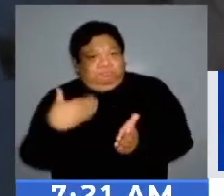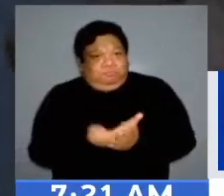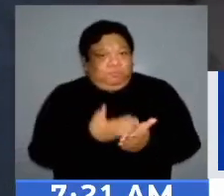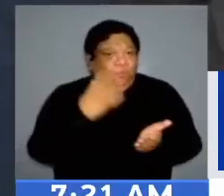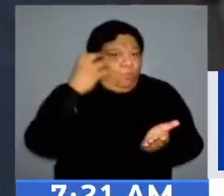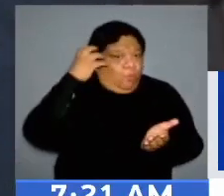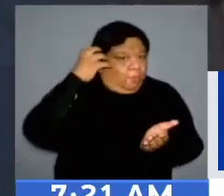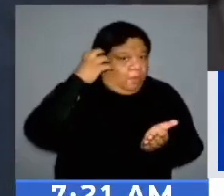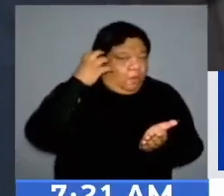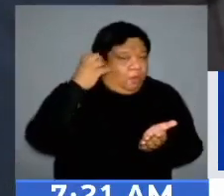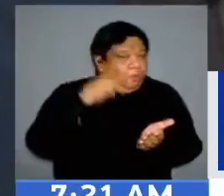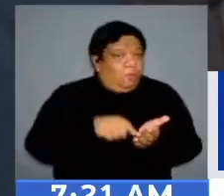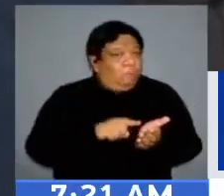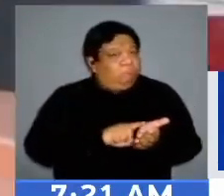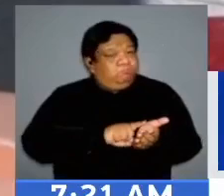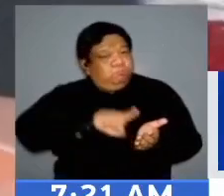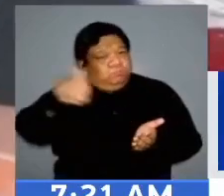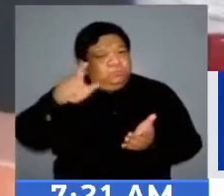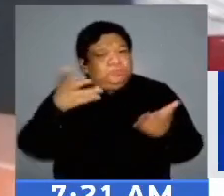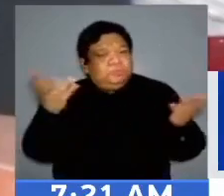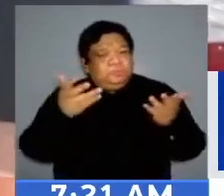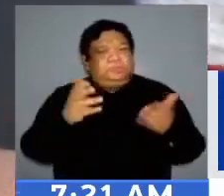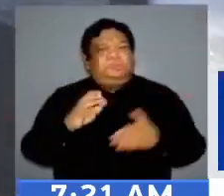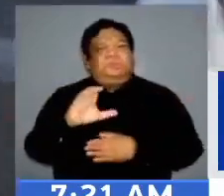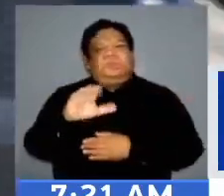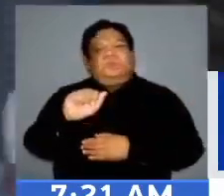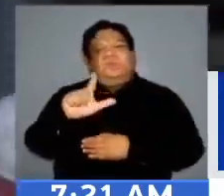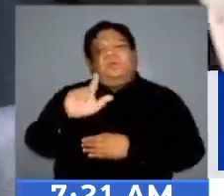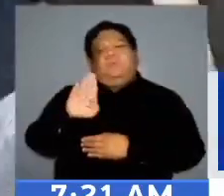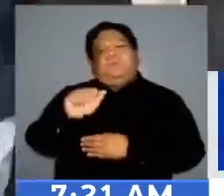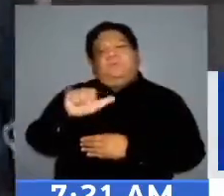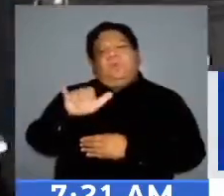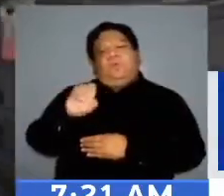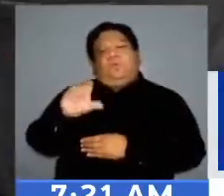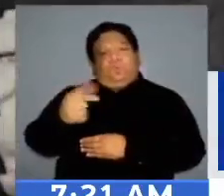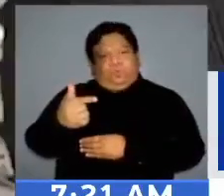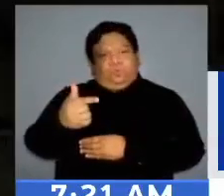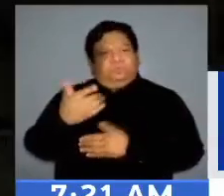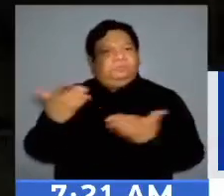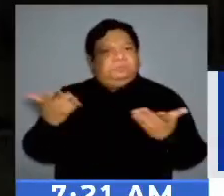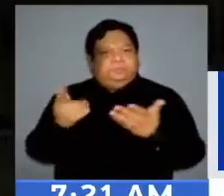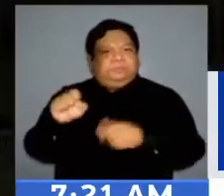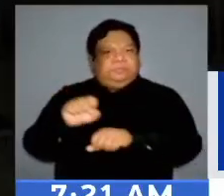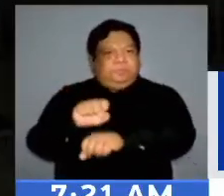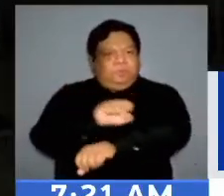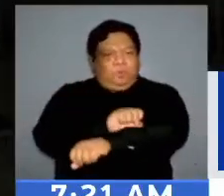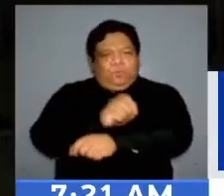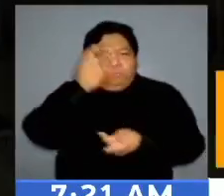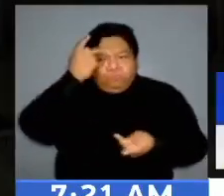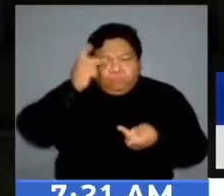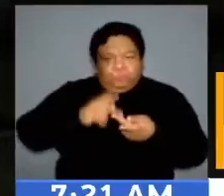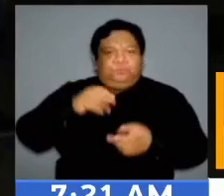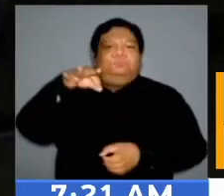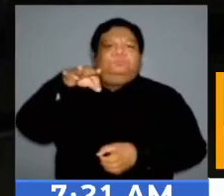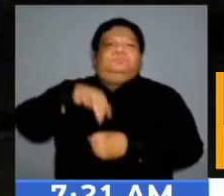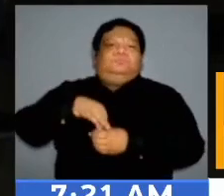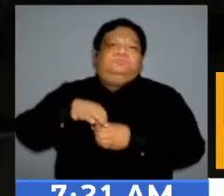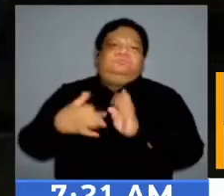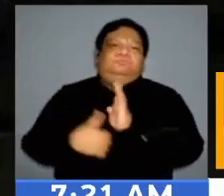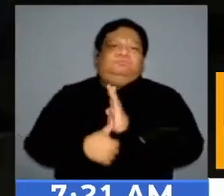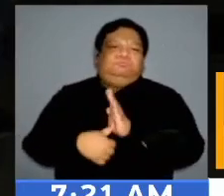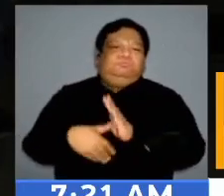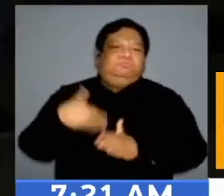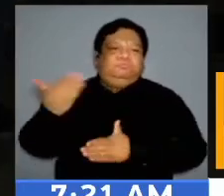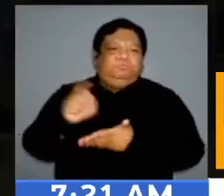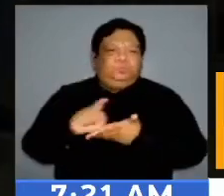destinasyon sa Calbayog City Samar u raw sila para makaboto sa susunod na linggo k last